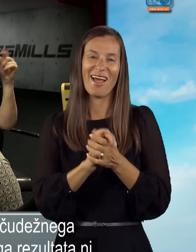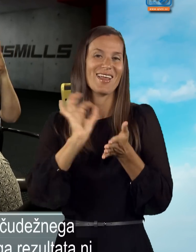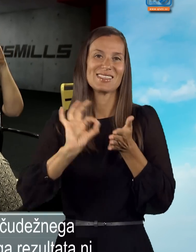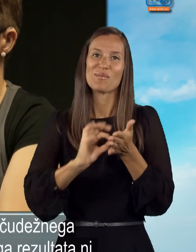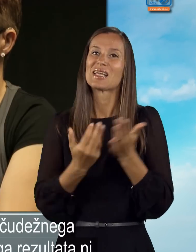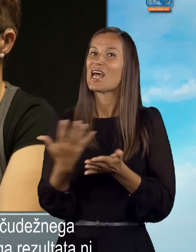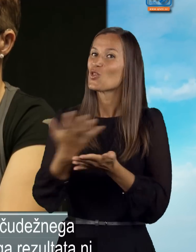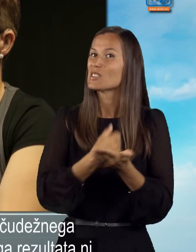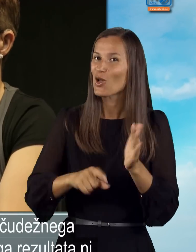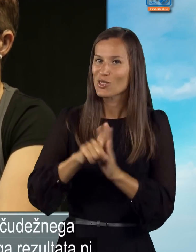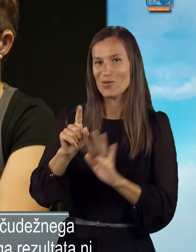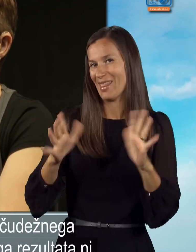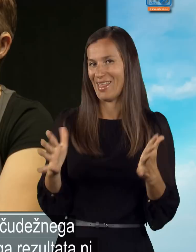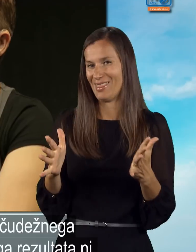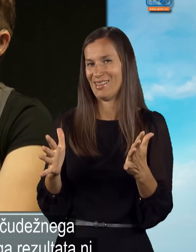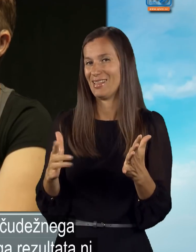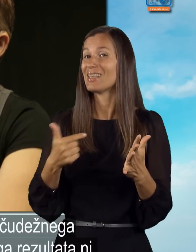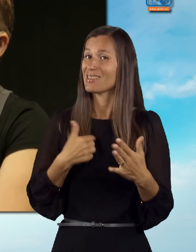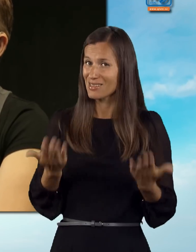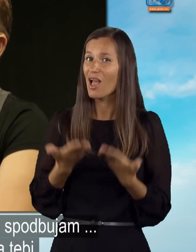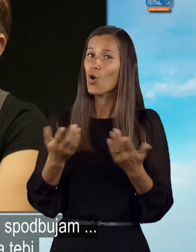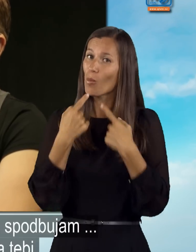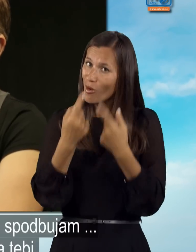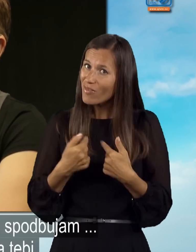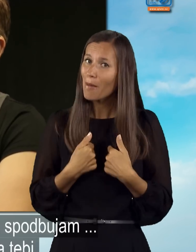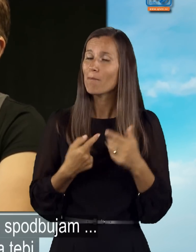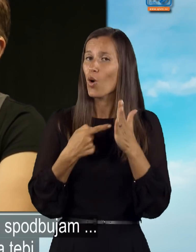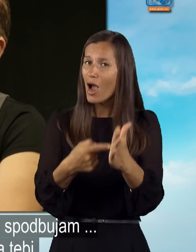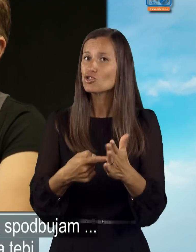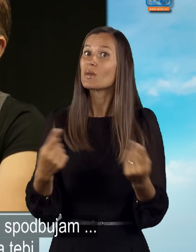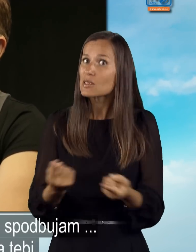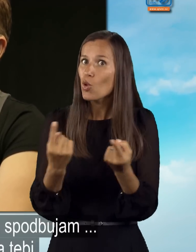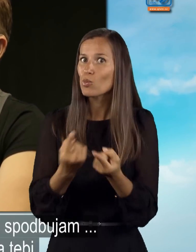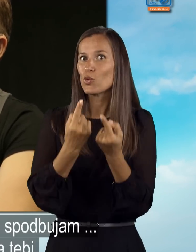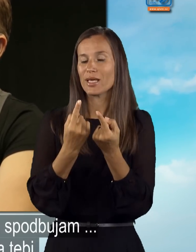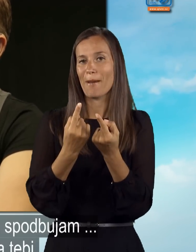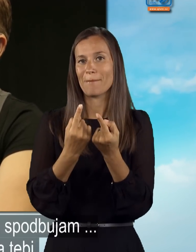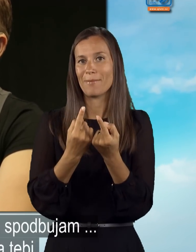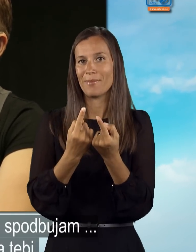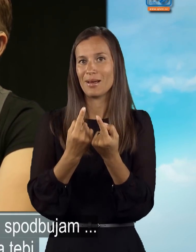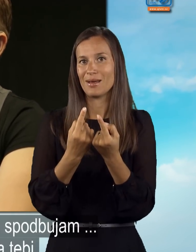za dosego tovrstnega rezultata ni. Jaz lahko povem, pokažem, spodbujam,